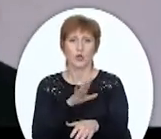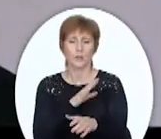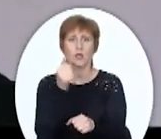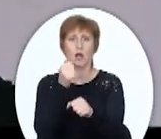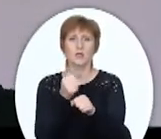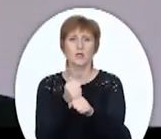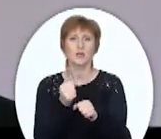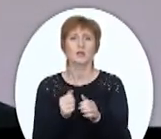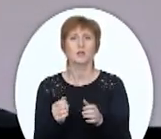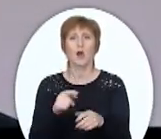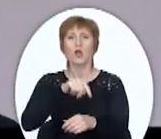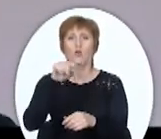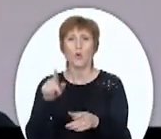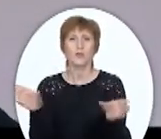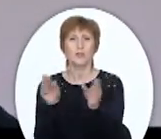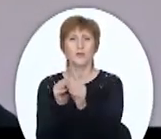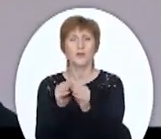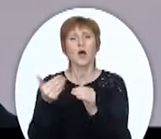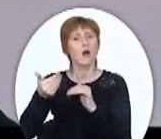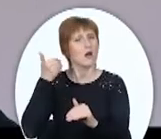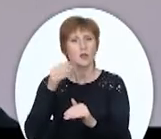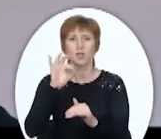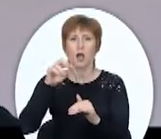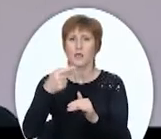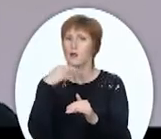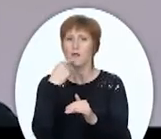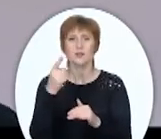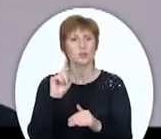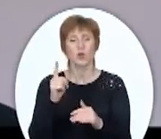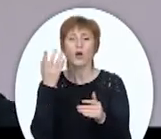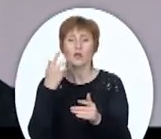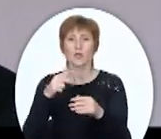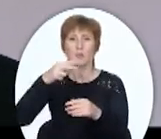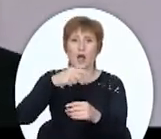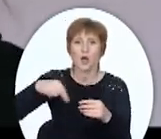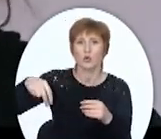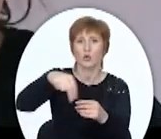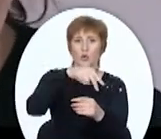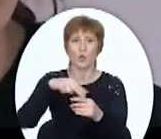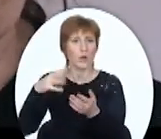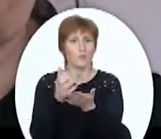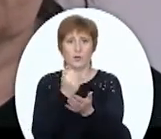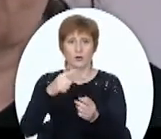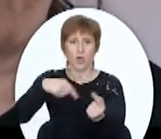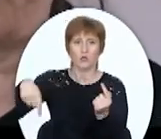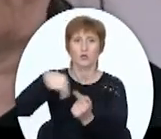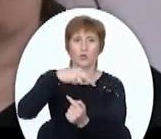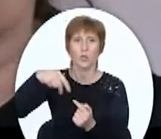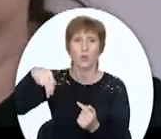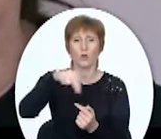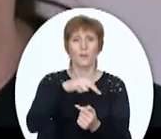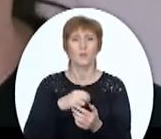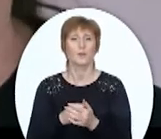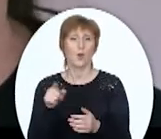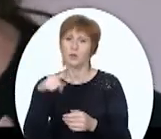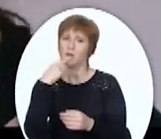сделать вот такой вот номер. Потому что раньше Олег говорил о том, что вот когда мы кругом начинали только ходить, у нас не получалось, чтобы они ходили